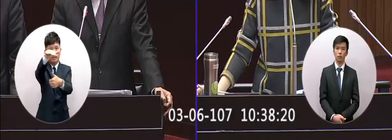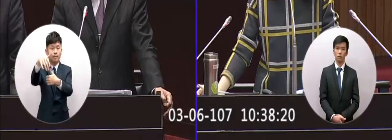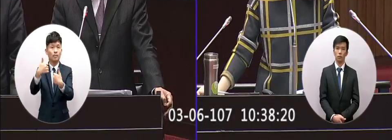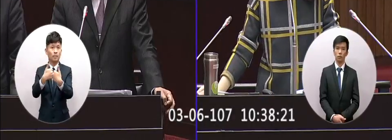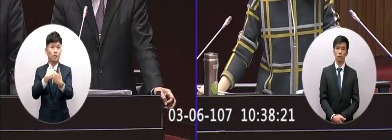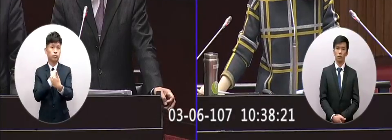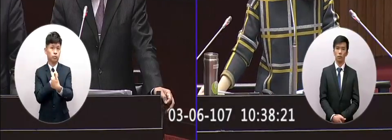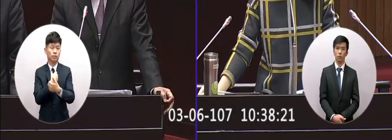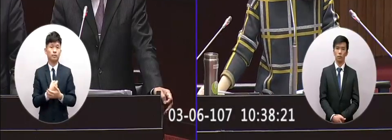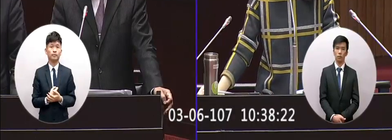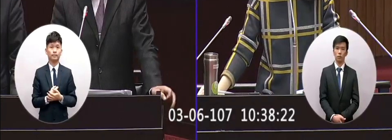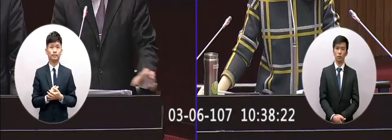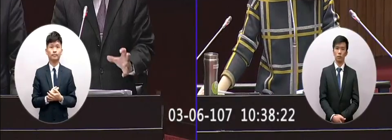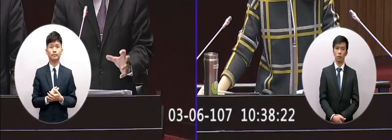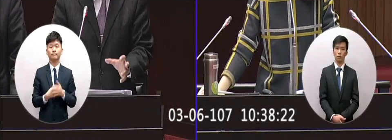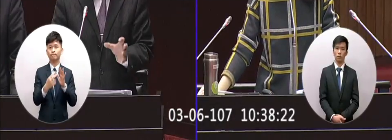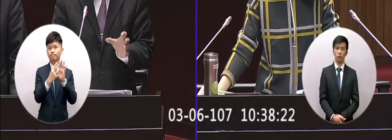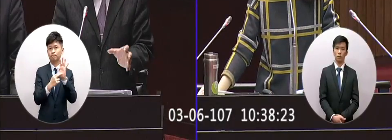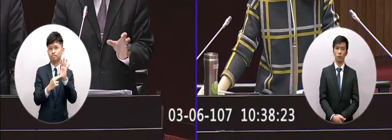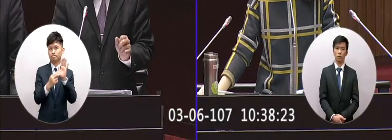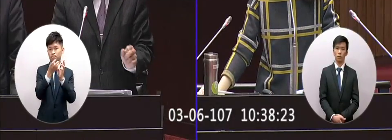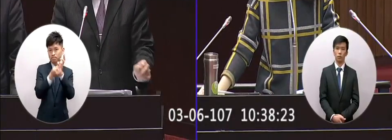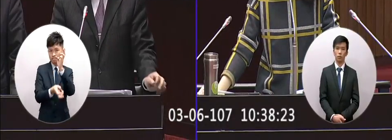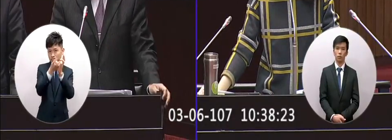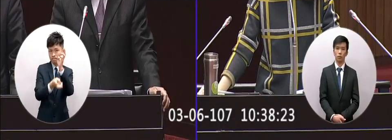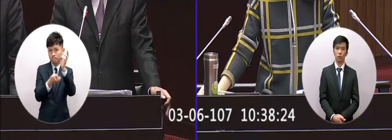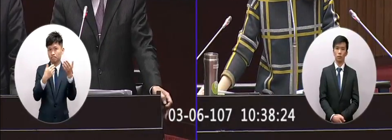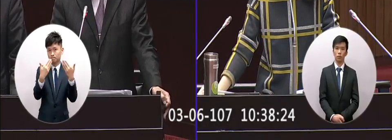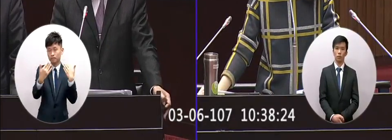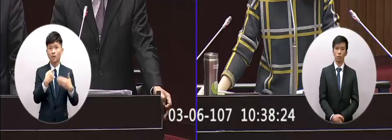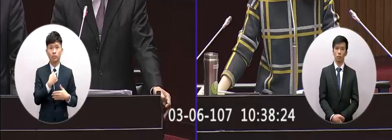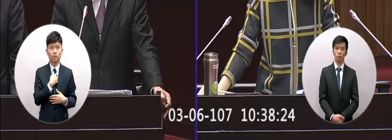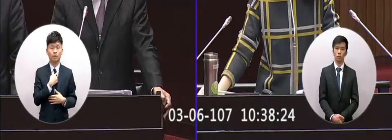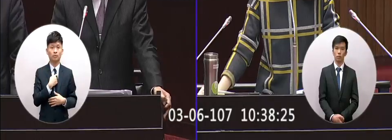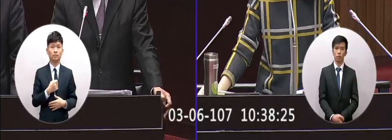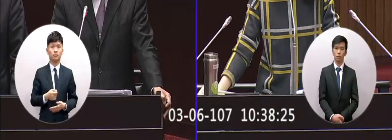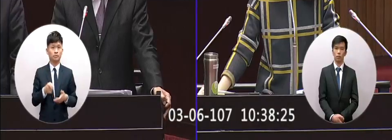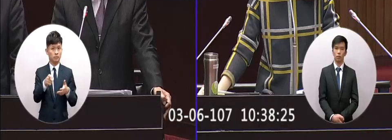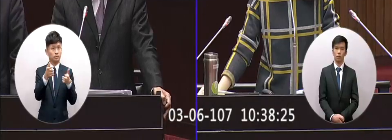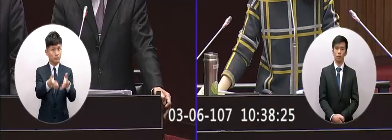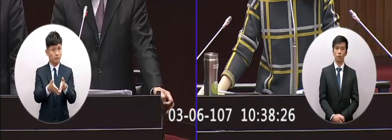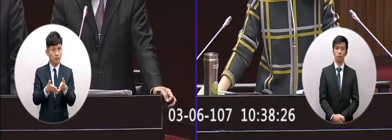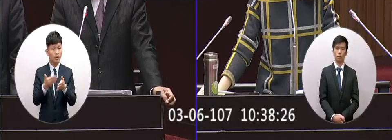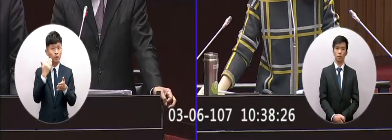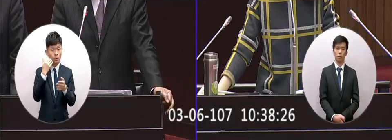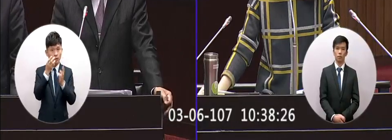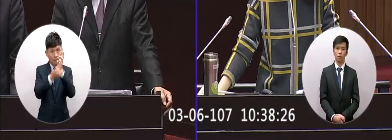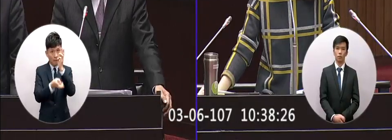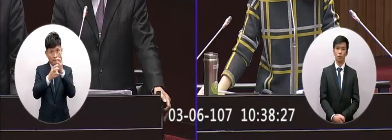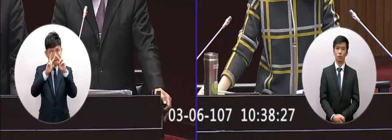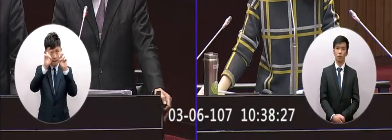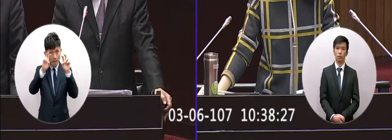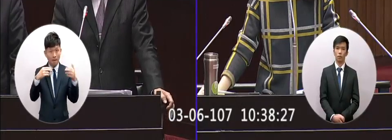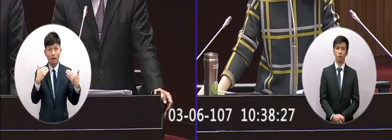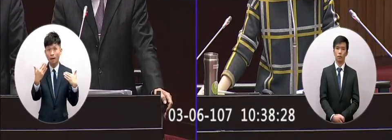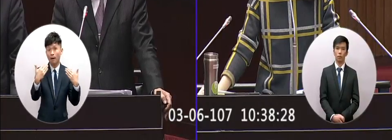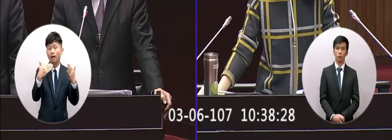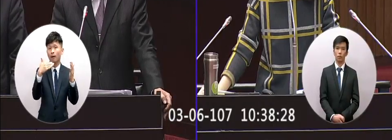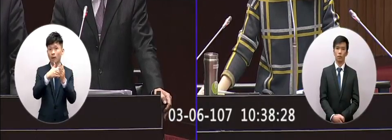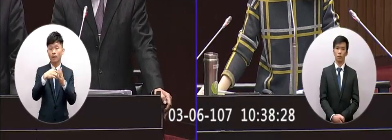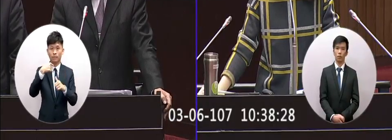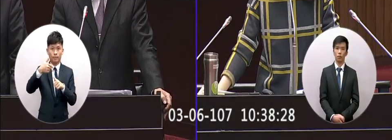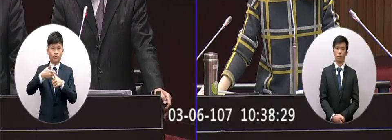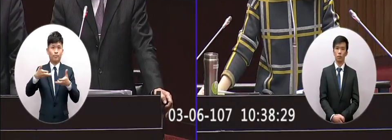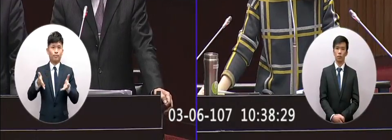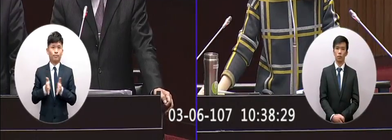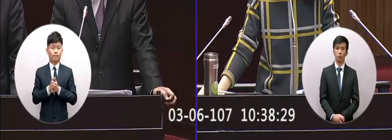个临时校务会议，厘清因为这个是个校自治里面非常重要的事项。如果真厘清之后，那么教育部会在